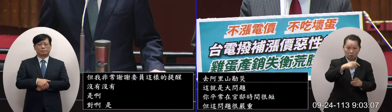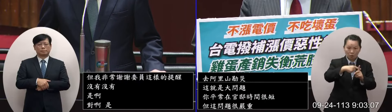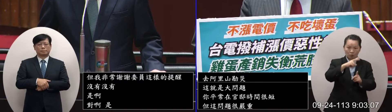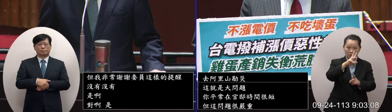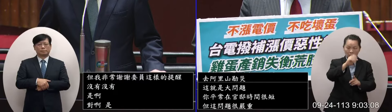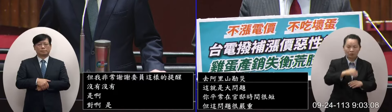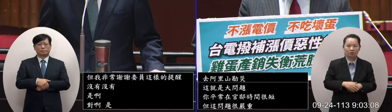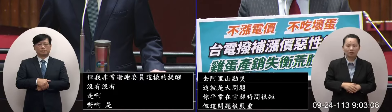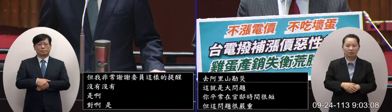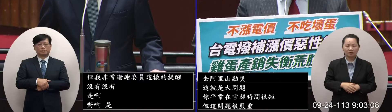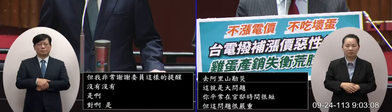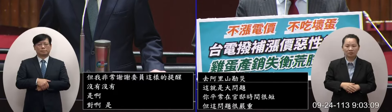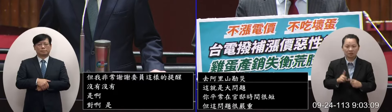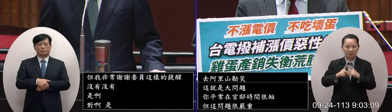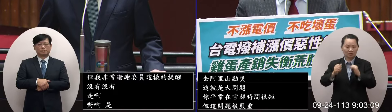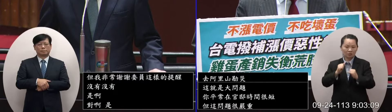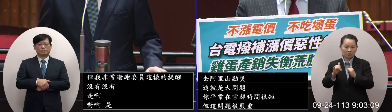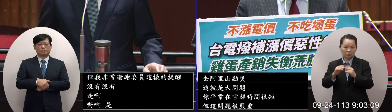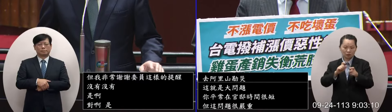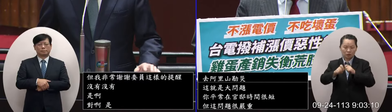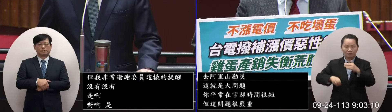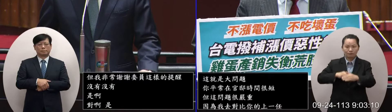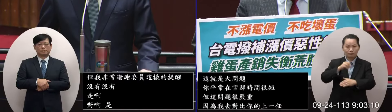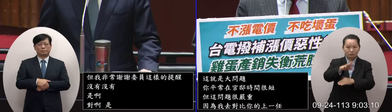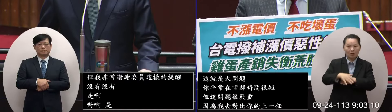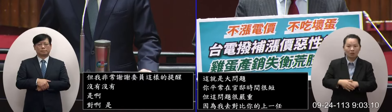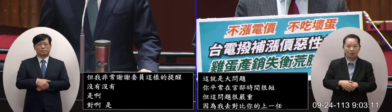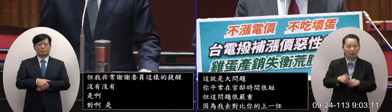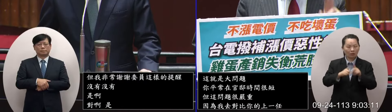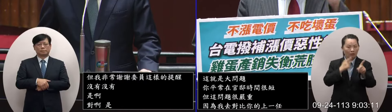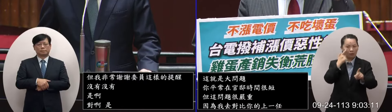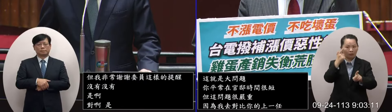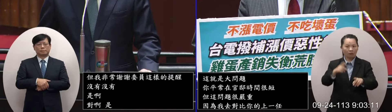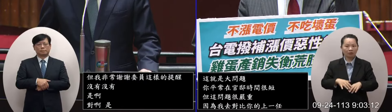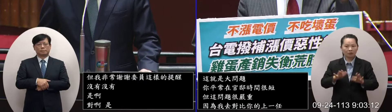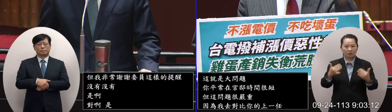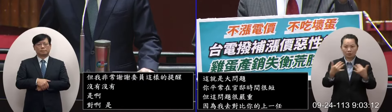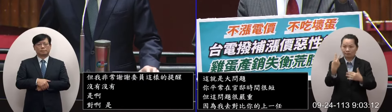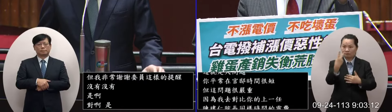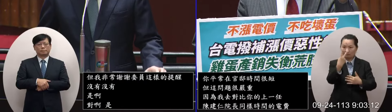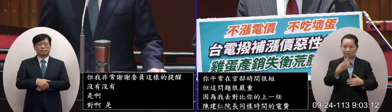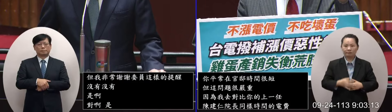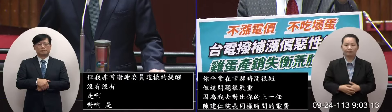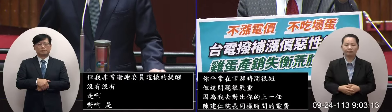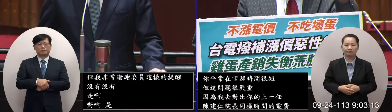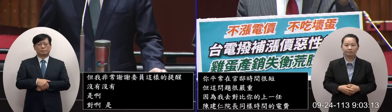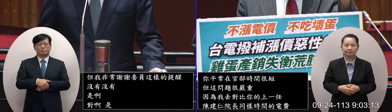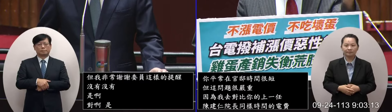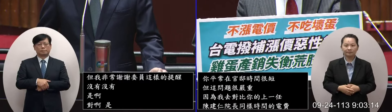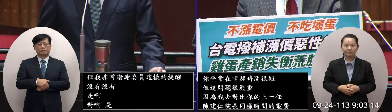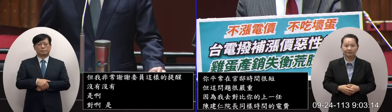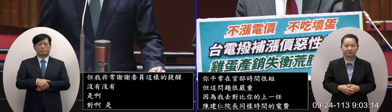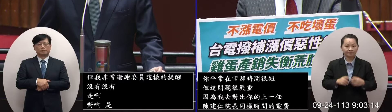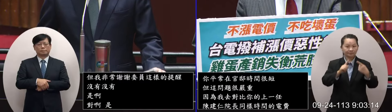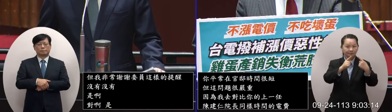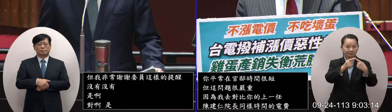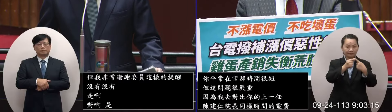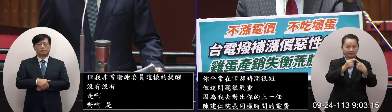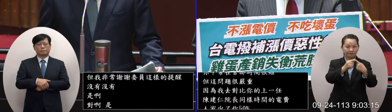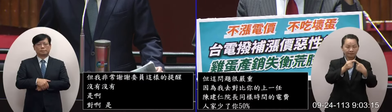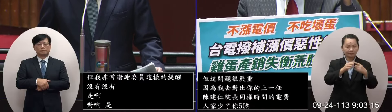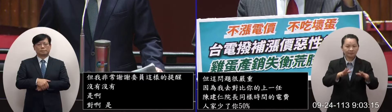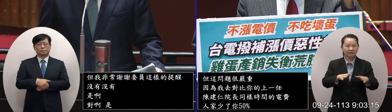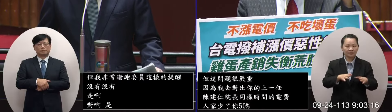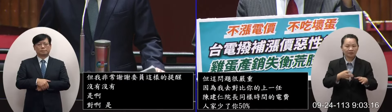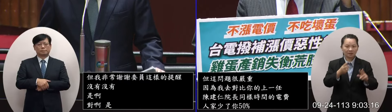150000人民的纳税钱，这是一个很重要的对比哦。所以现在两个问题要解决。 一定，这第一，你是用的是